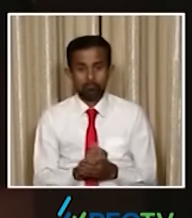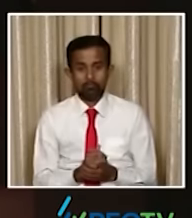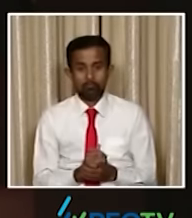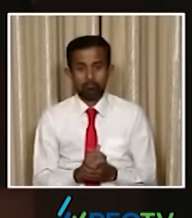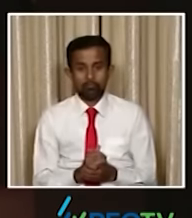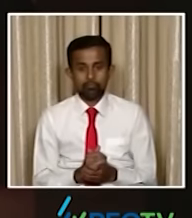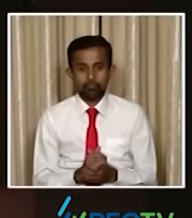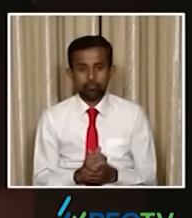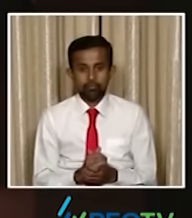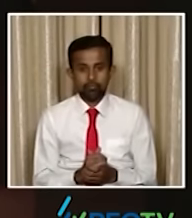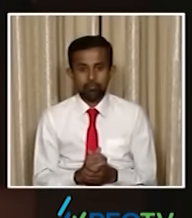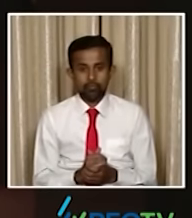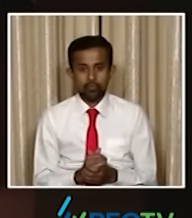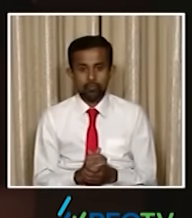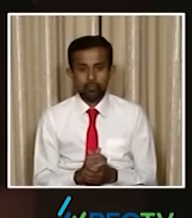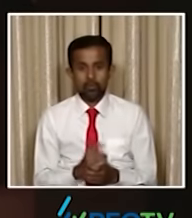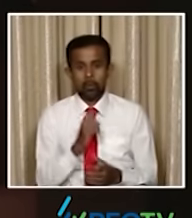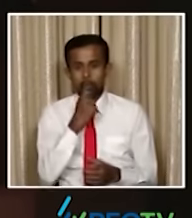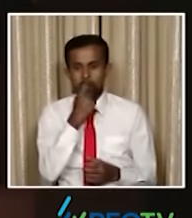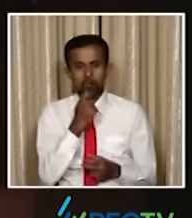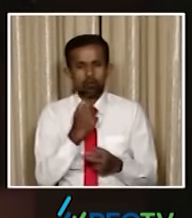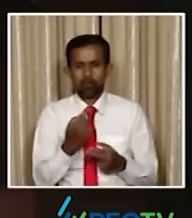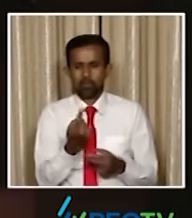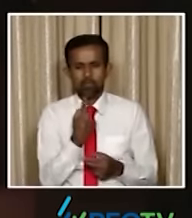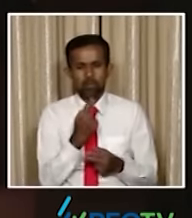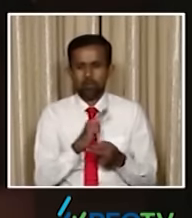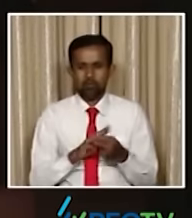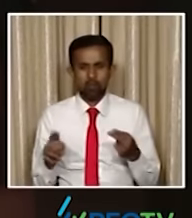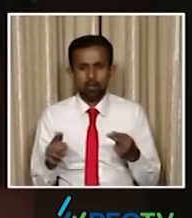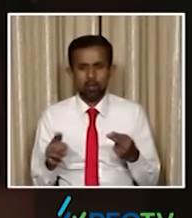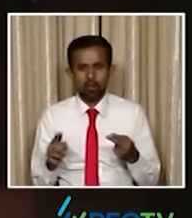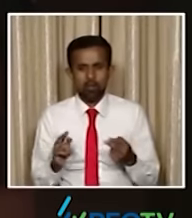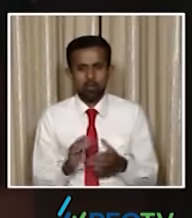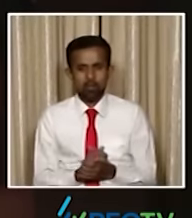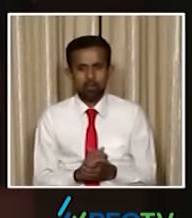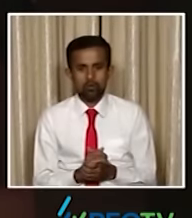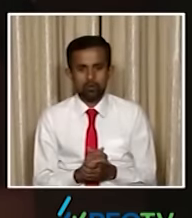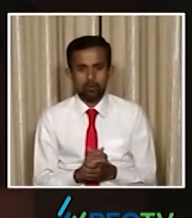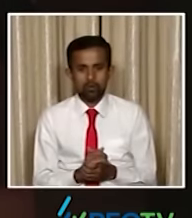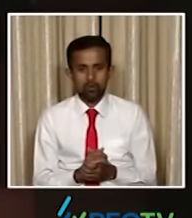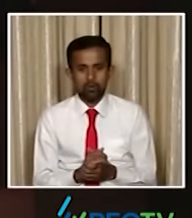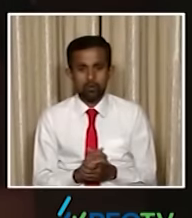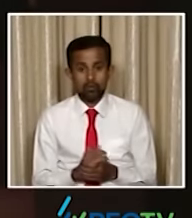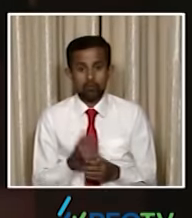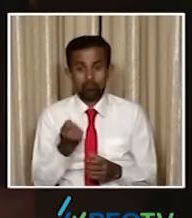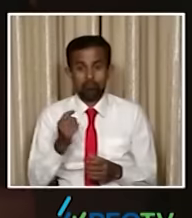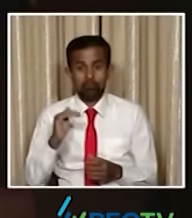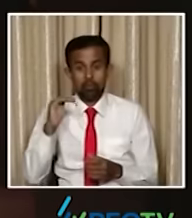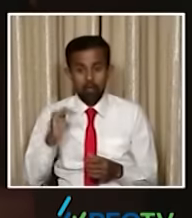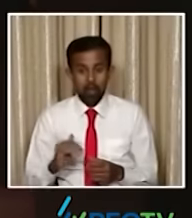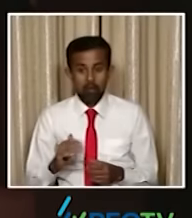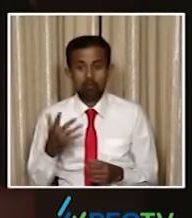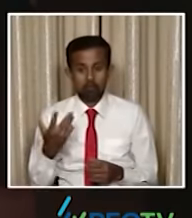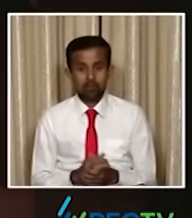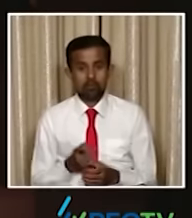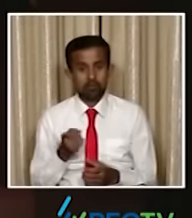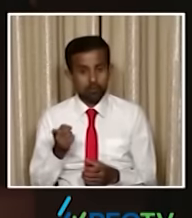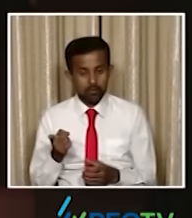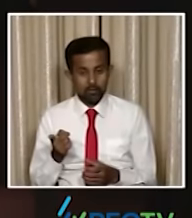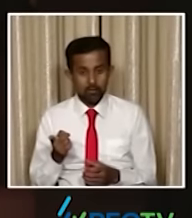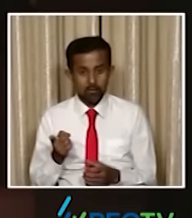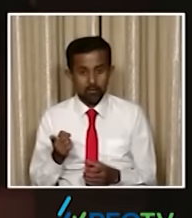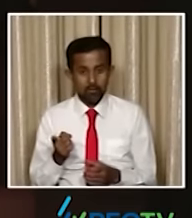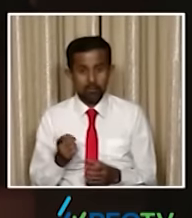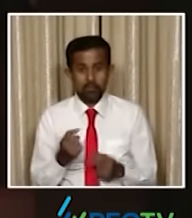යෝජනා ඉදිරිපත් කරන්න අනේ කටවල් වහන්න එපා මේ දූෂණය කියලා කියන්නේ ඔබතුමාගේ දැන් අපිට ක්‍රිකට් අන්න වැලියු කරලා තියෙනවා අන්න ඉන්වොයිස් කරලා තියෙනවා